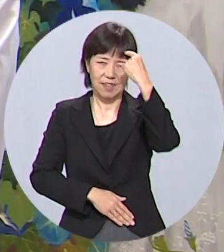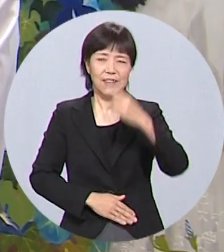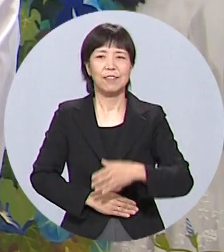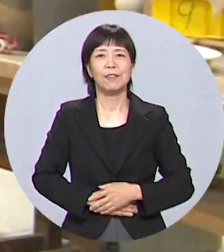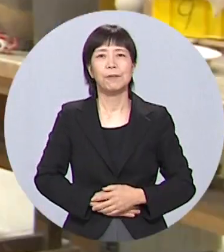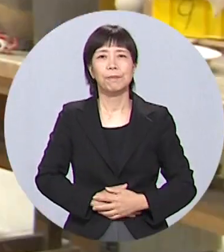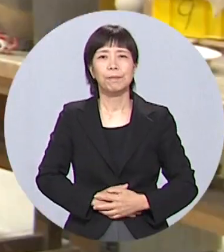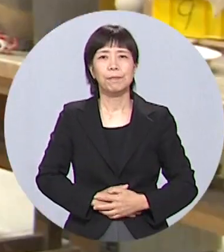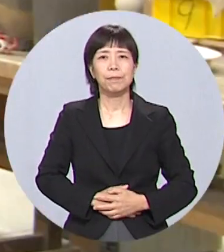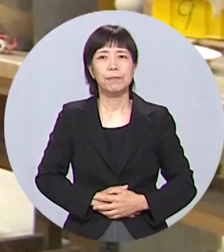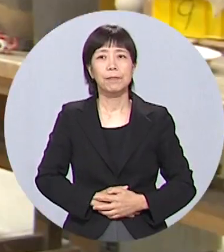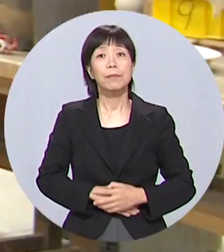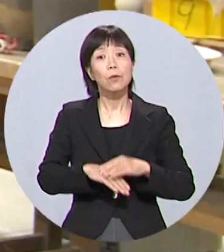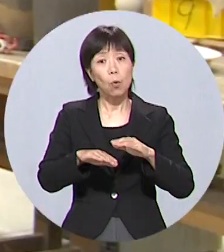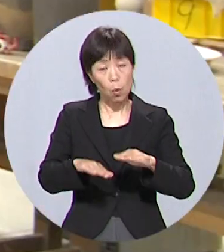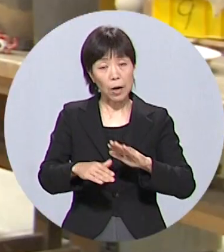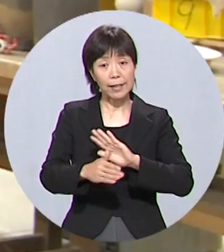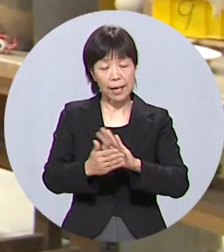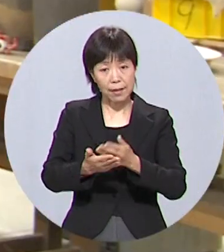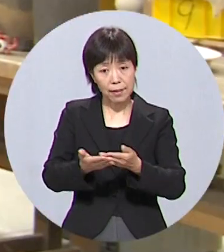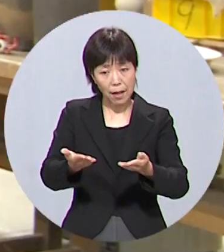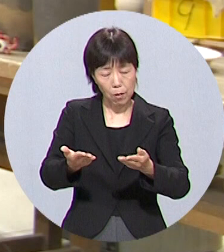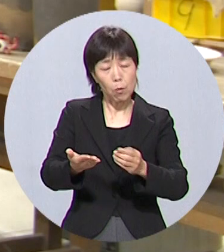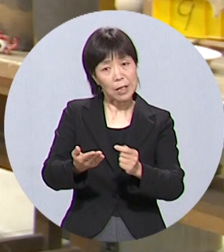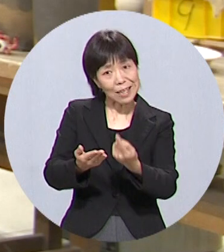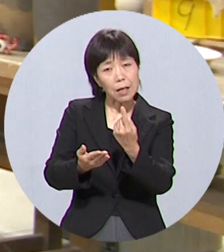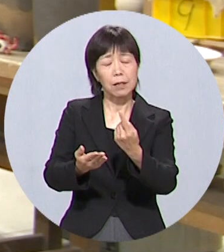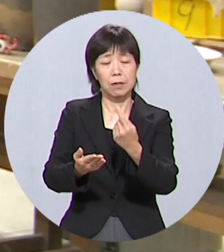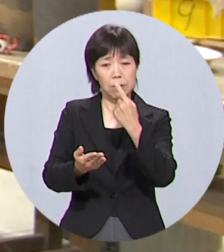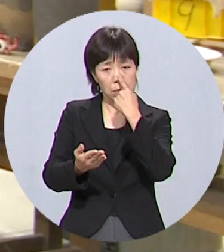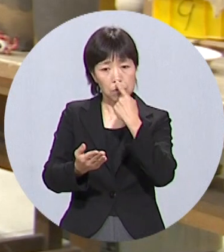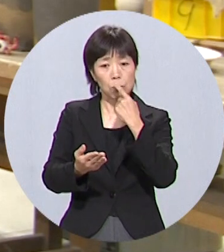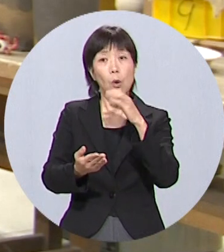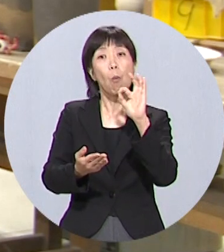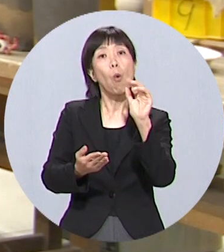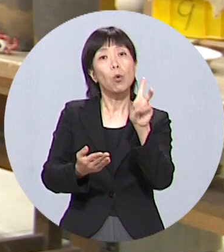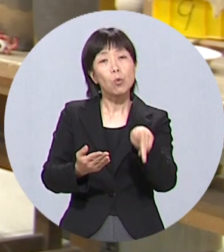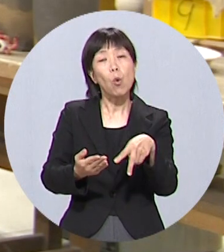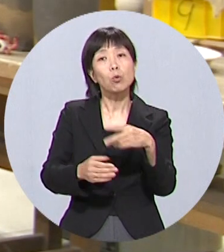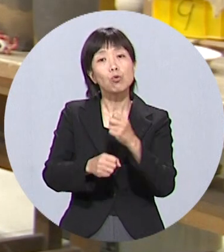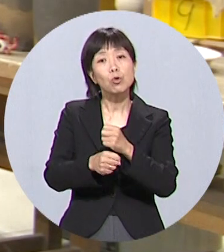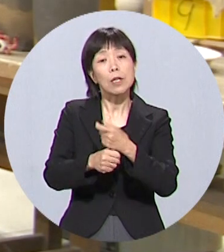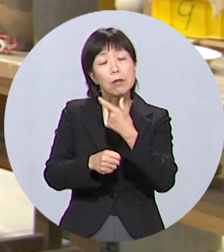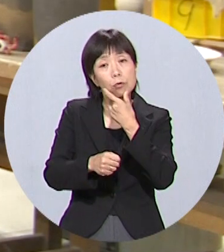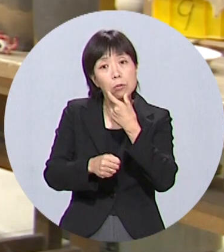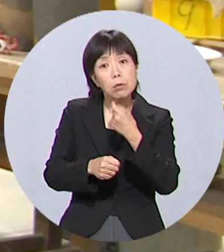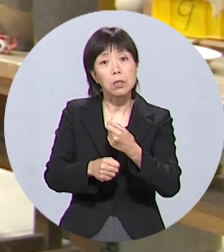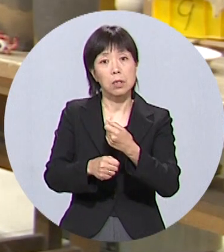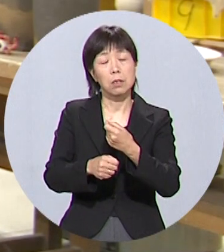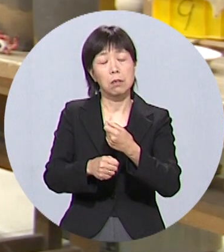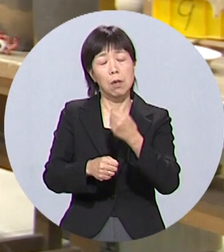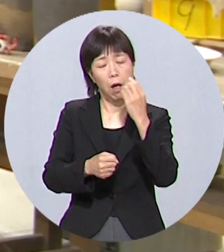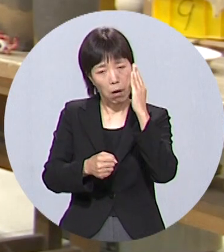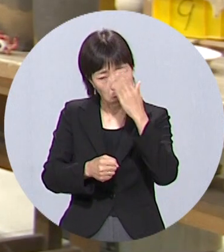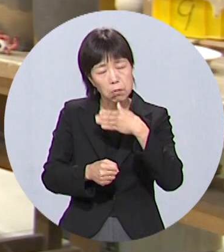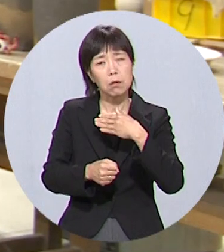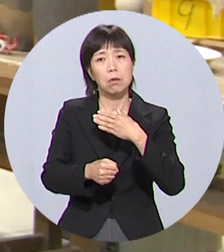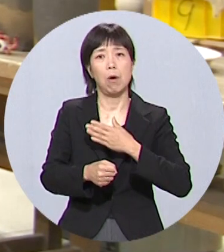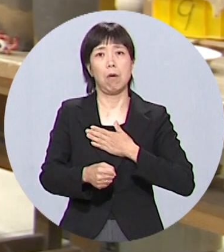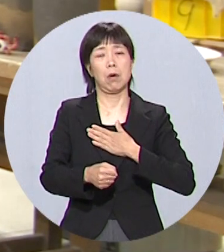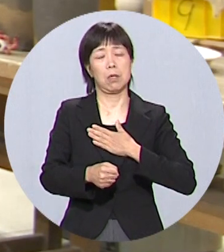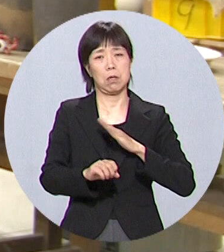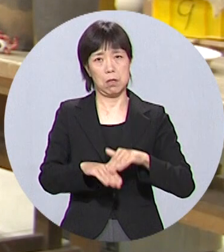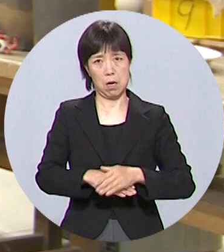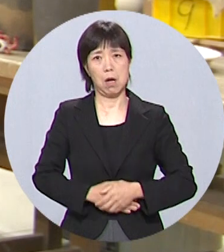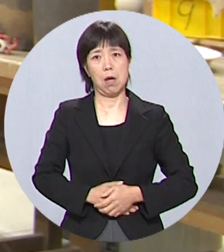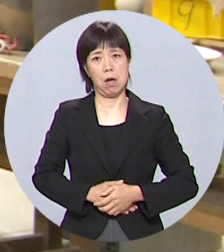。 今回の検定を通して自分がものづくりが好きだっていうところを改めて強く感